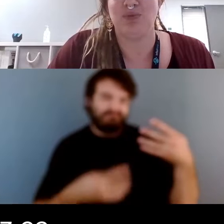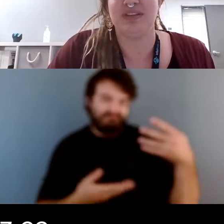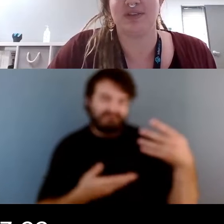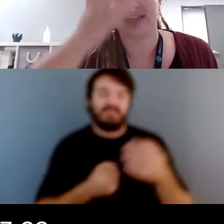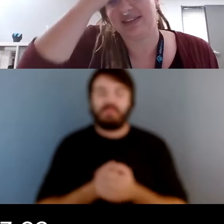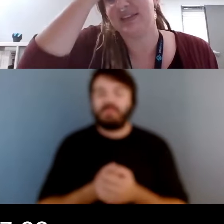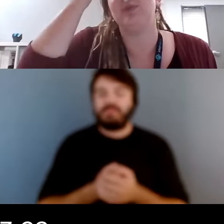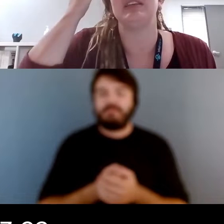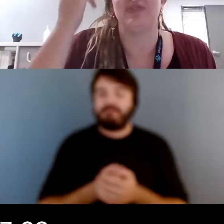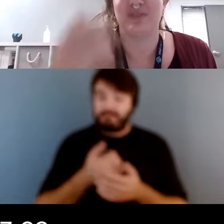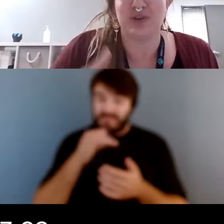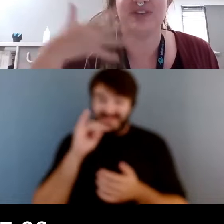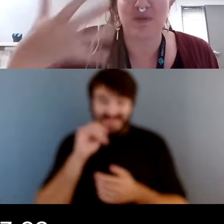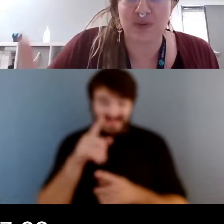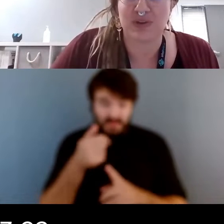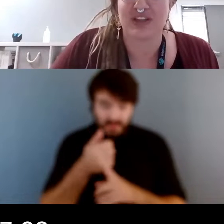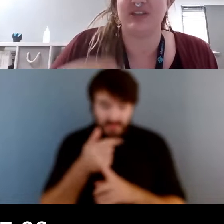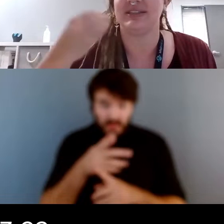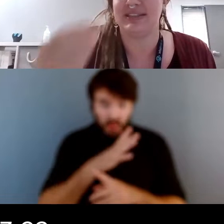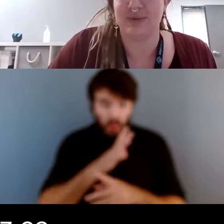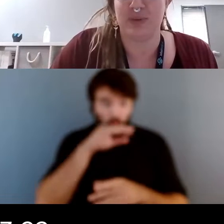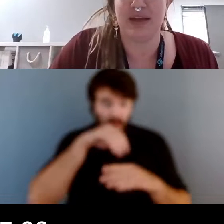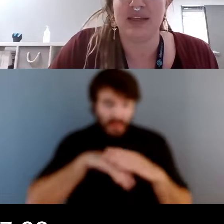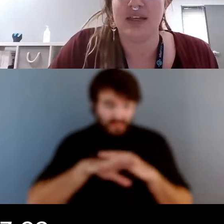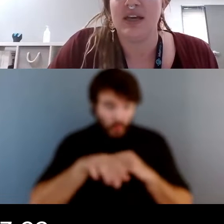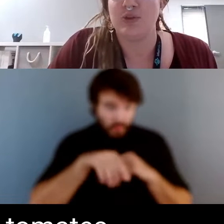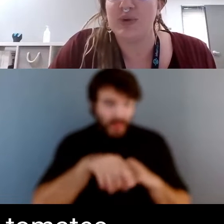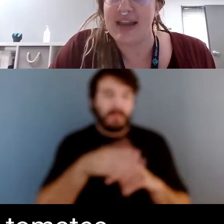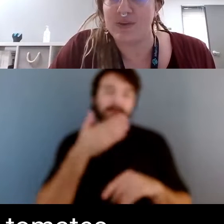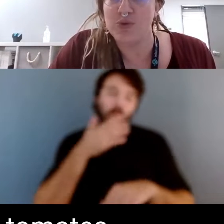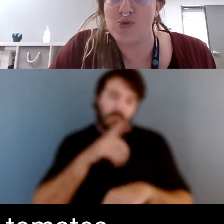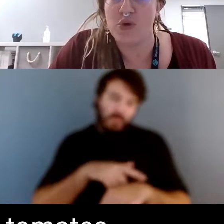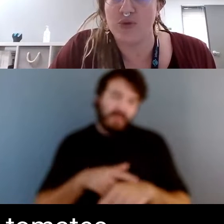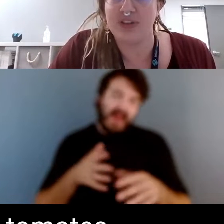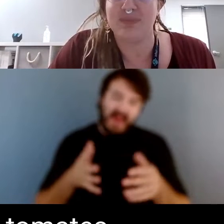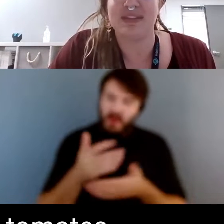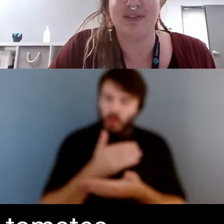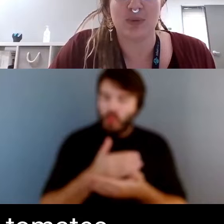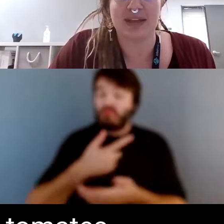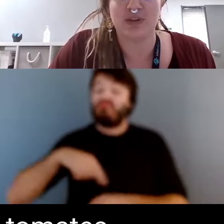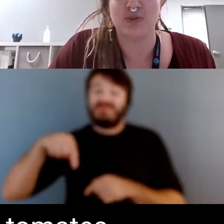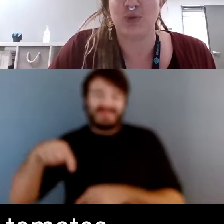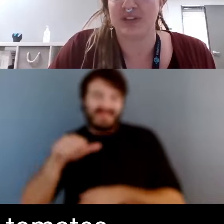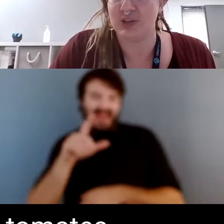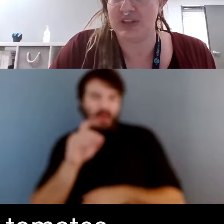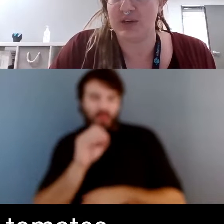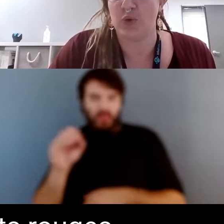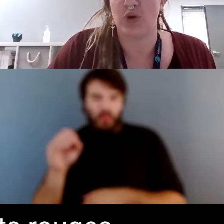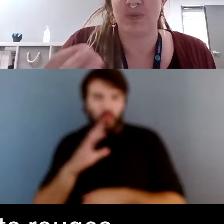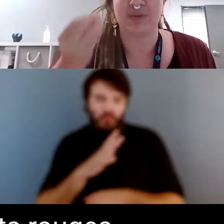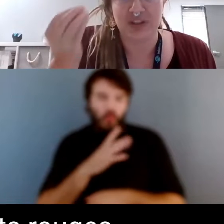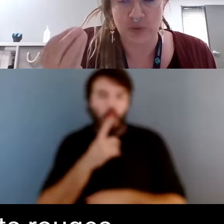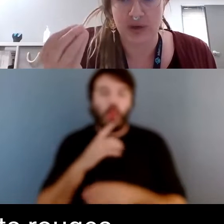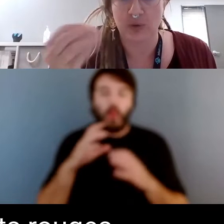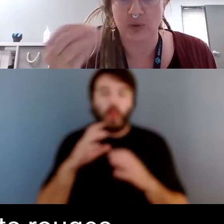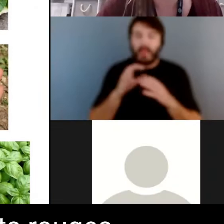Et puis, ça, c'est si vous avez ça dans votre potager, c'est le moment. Nous, à l'ado, on a des petites tomates qui nous ont été données, qu'on